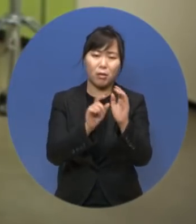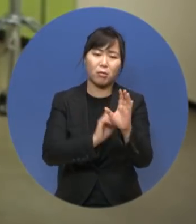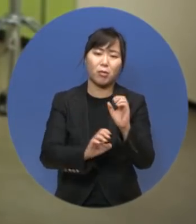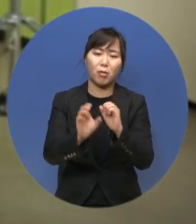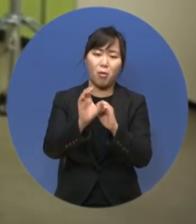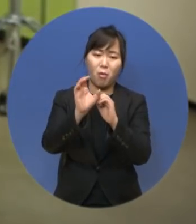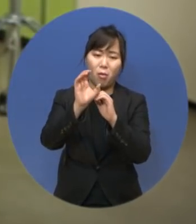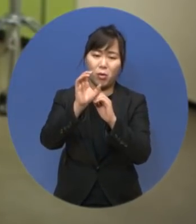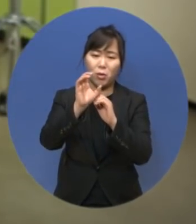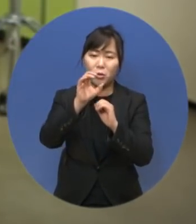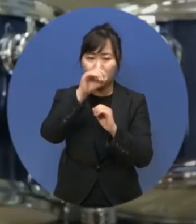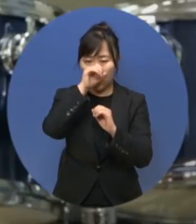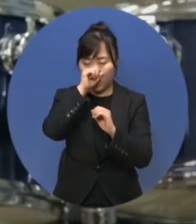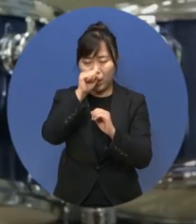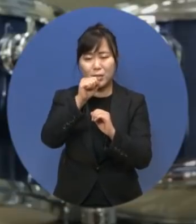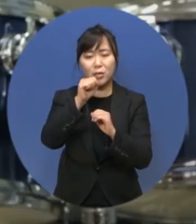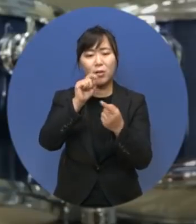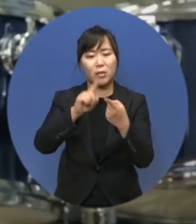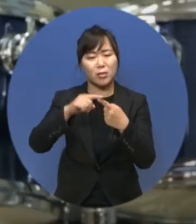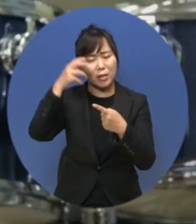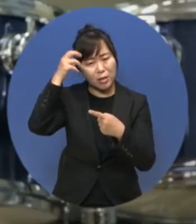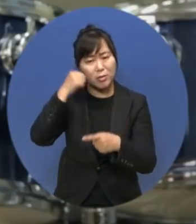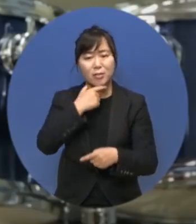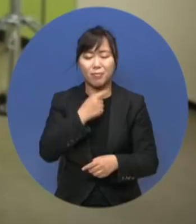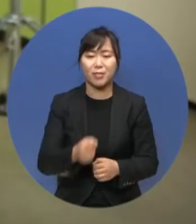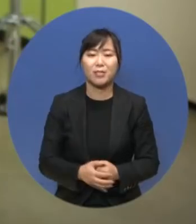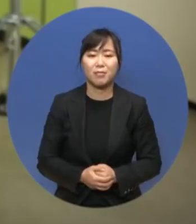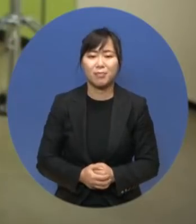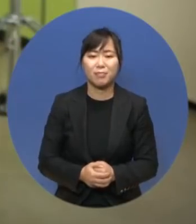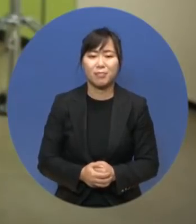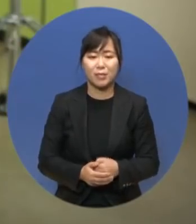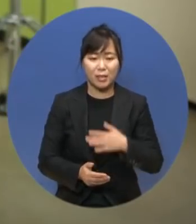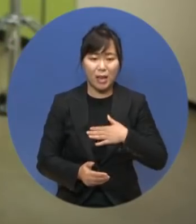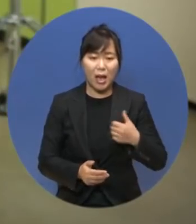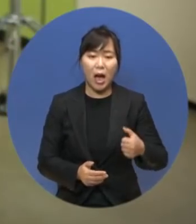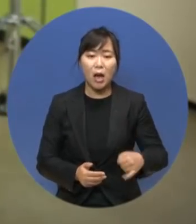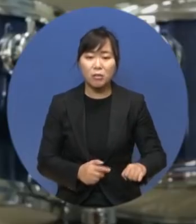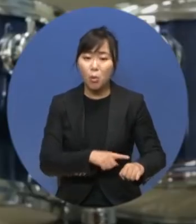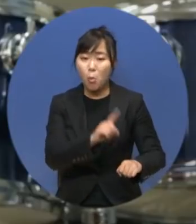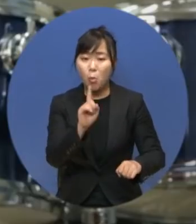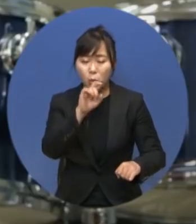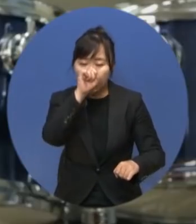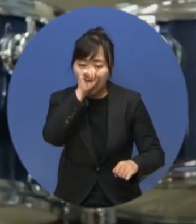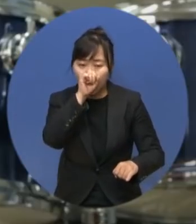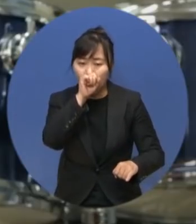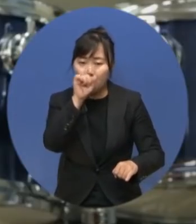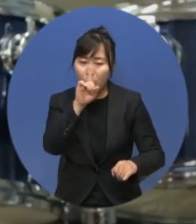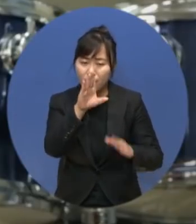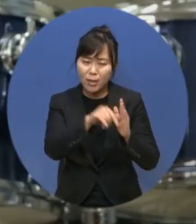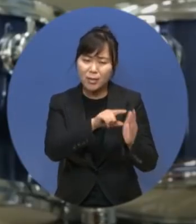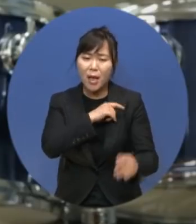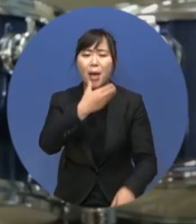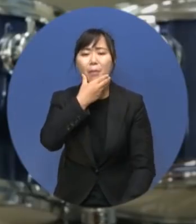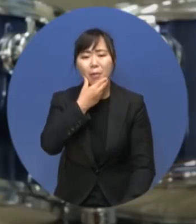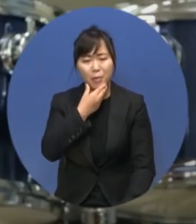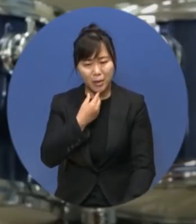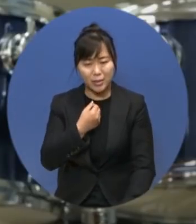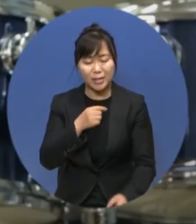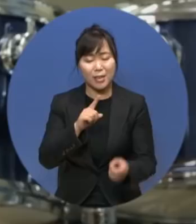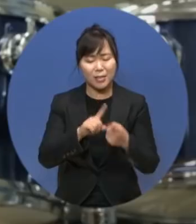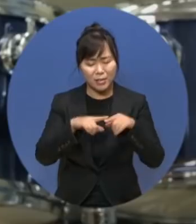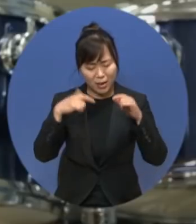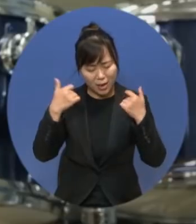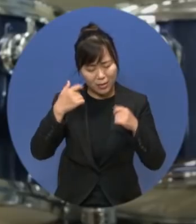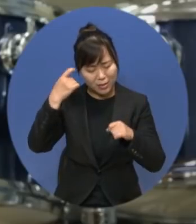더 좋아지고 있음을 기억하셨으면 합니다. 내 아이가 무엇을 좋아하고 무엇을 할 때 가장 행복해 할 수